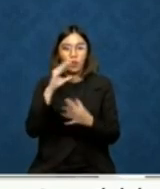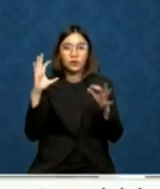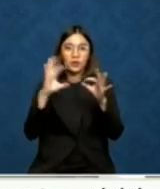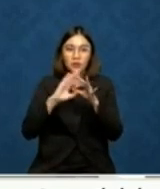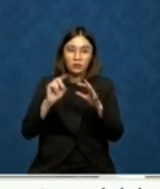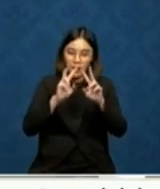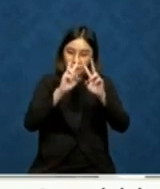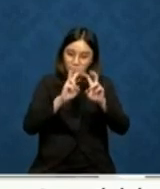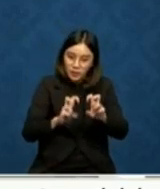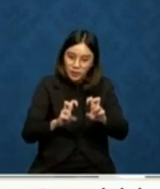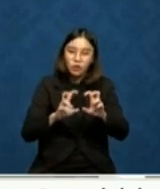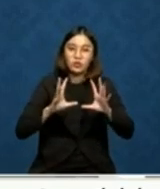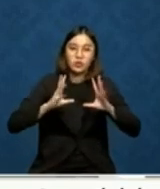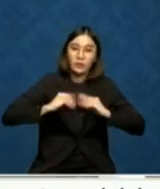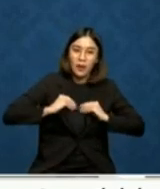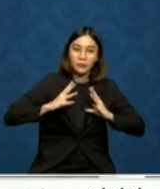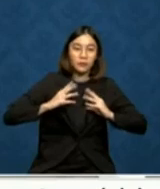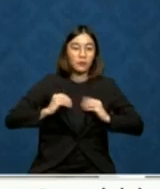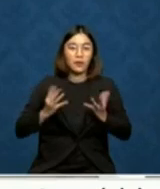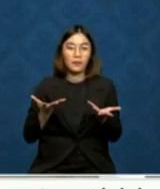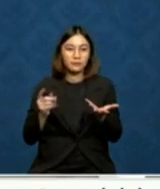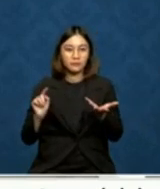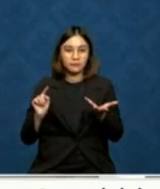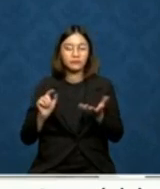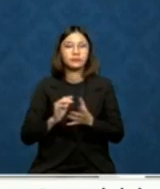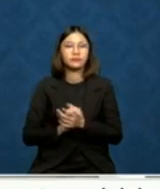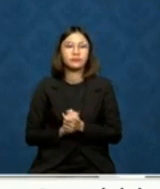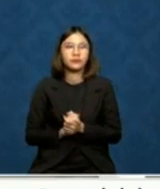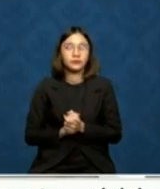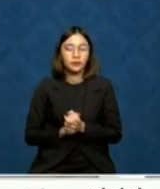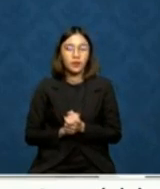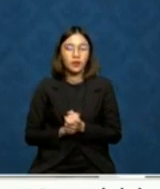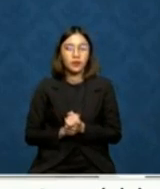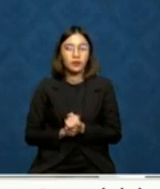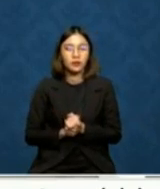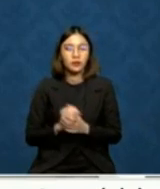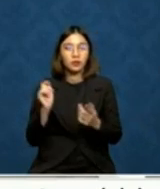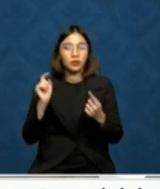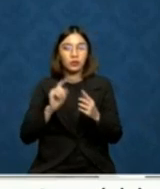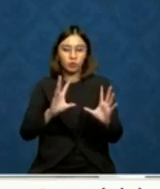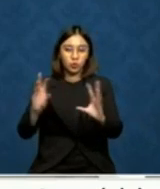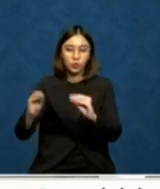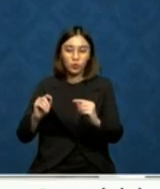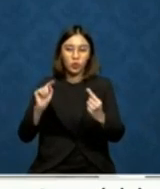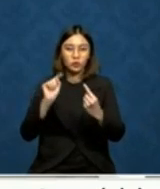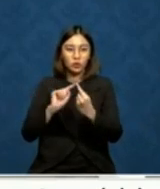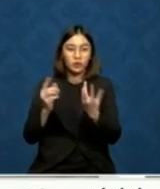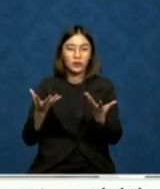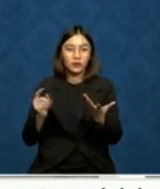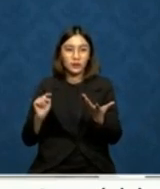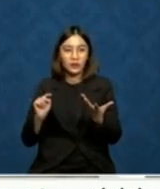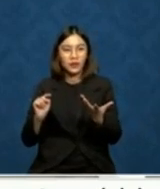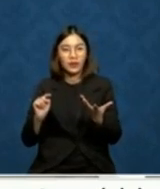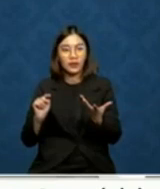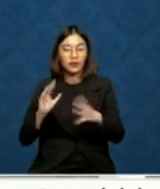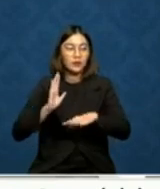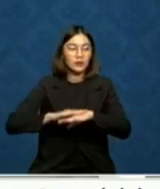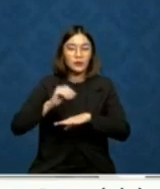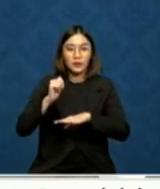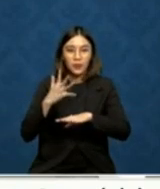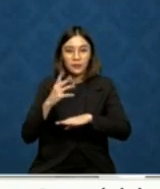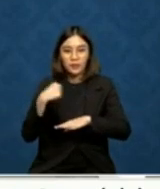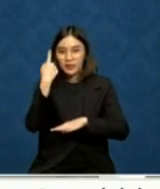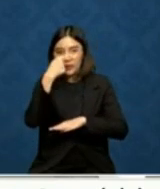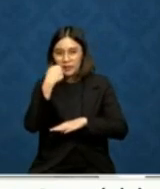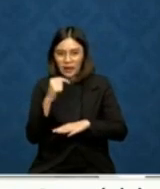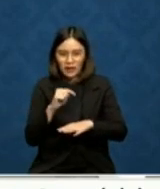การพิสูจน์ความยินยอมพร้อมใจนะคะมีการพูดถึงการไร้สภาวะไร้ความสามารถของผู้